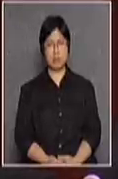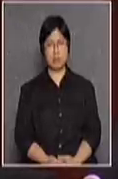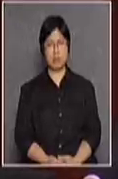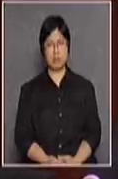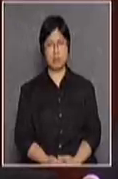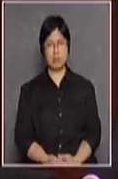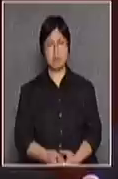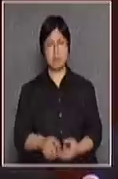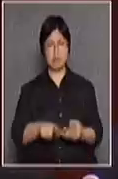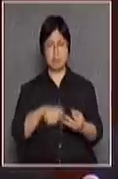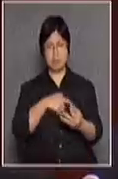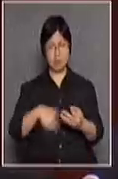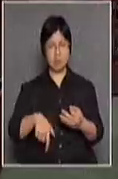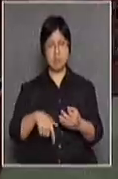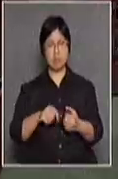胡志偉議員，